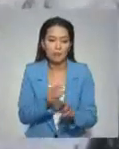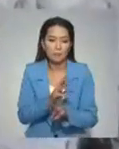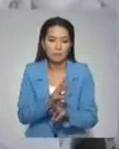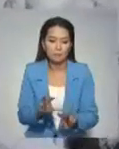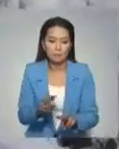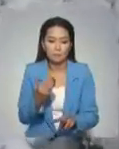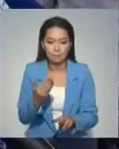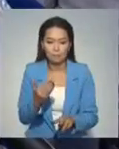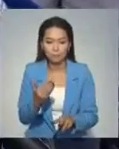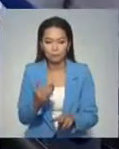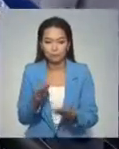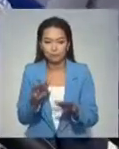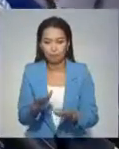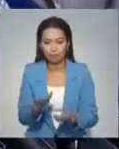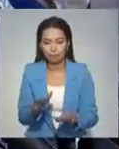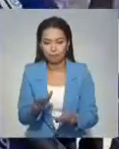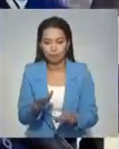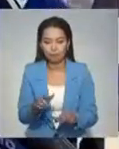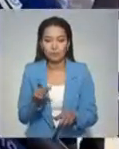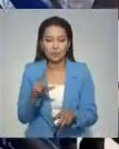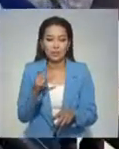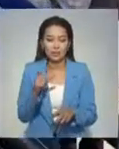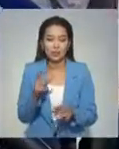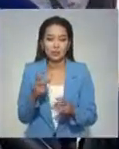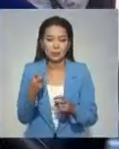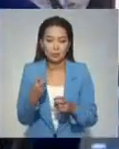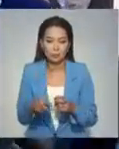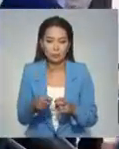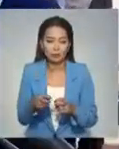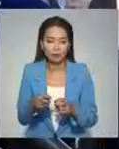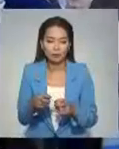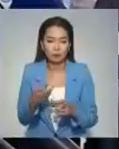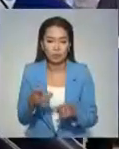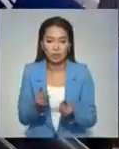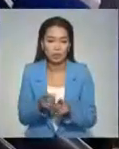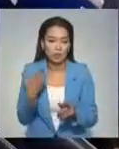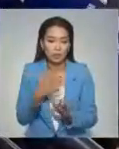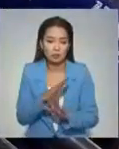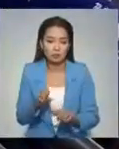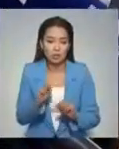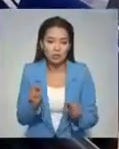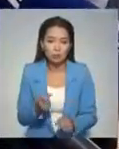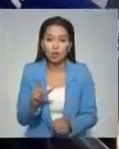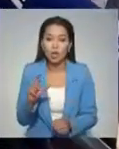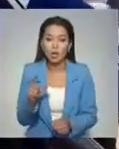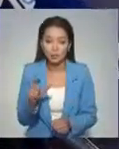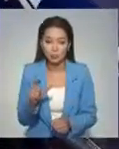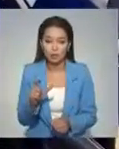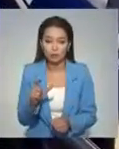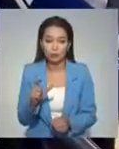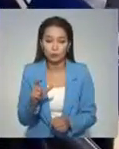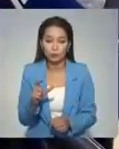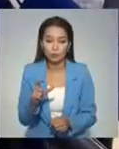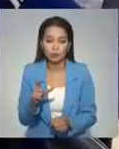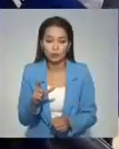– не вселенская. Вселенской катастрофы, чтобы весь город замерз, такого не было. И слово «замерзающий Экибастуз» вот в